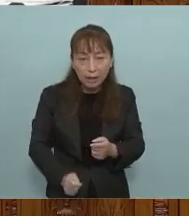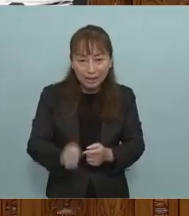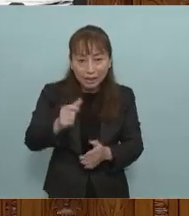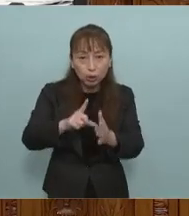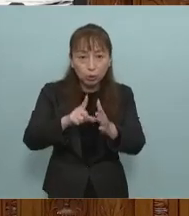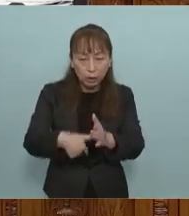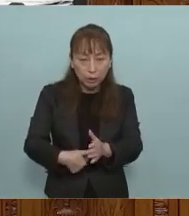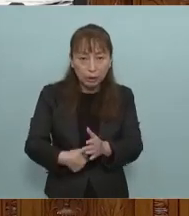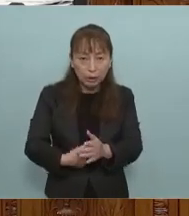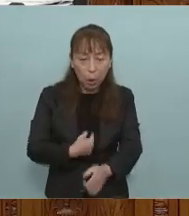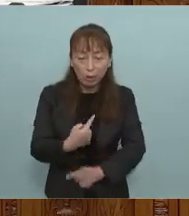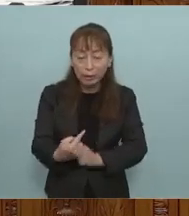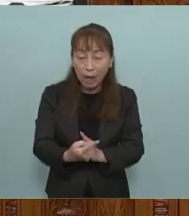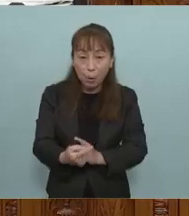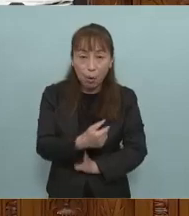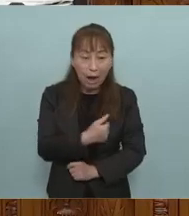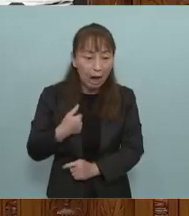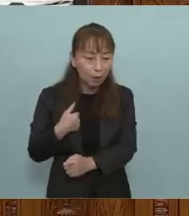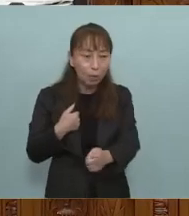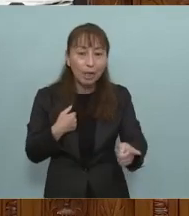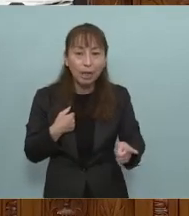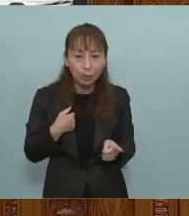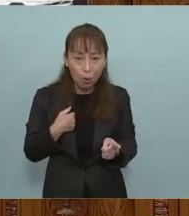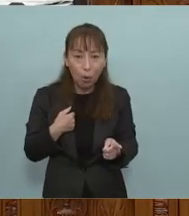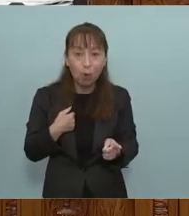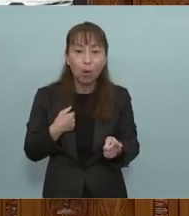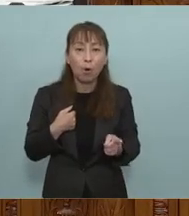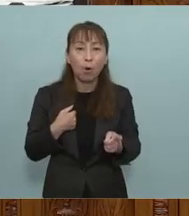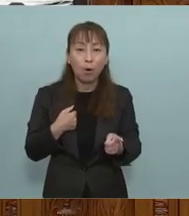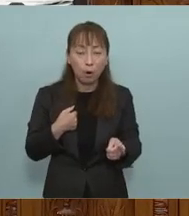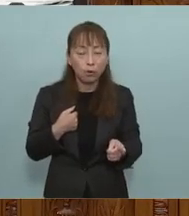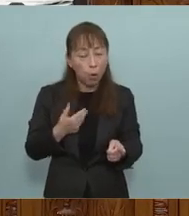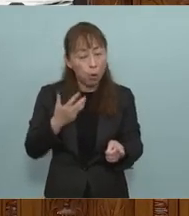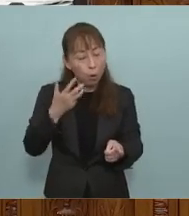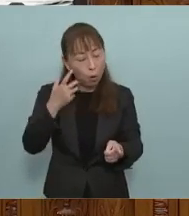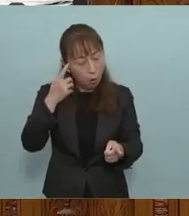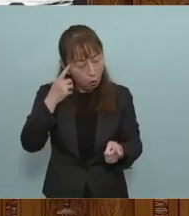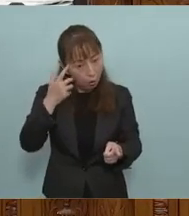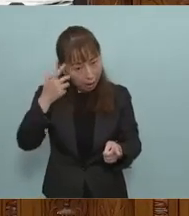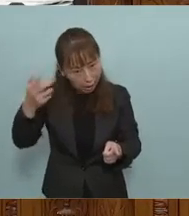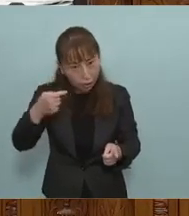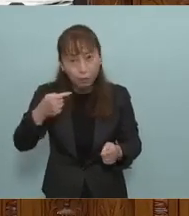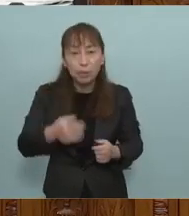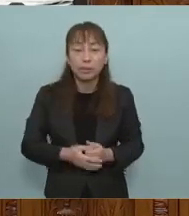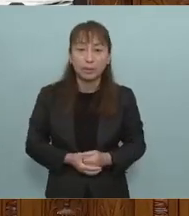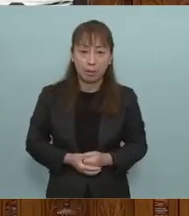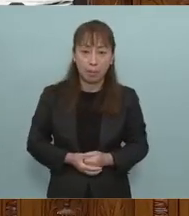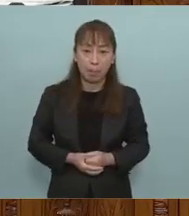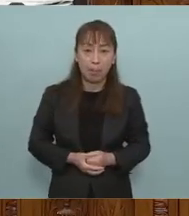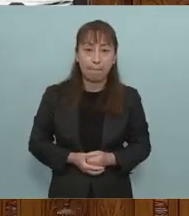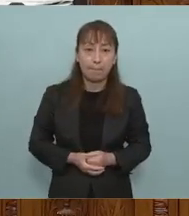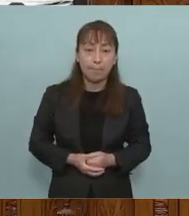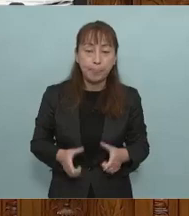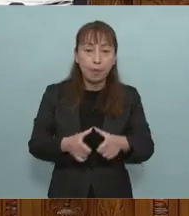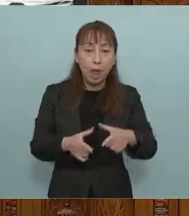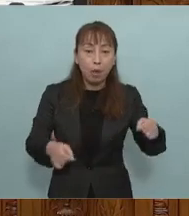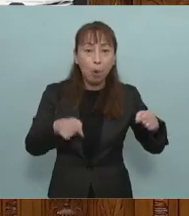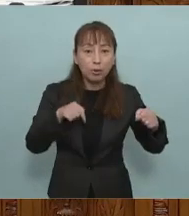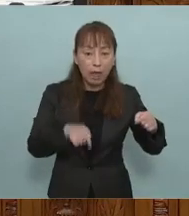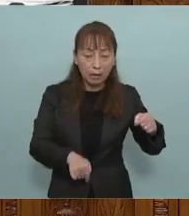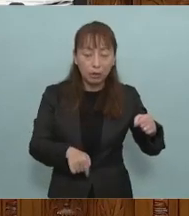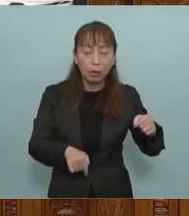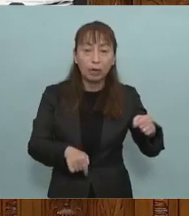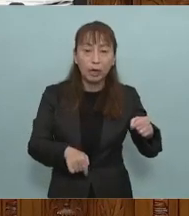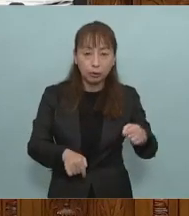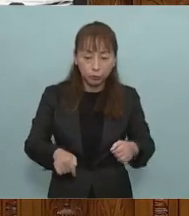事態対応が可能となるようになるものと考えております。国内におけ